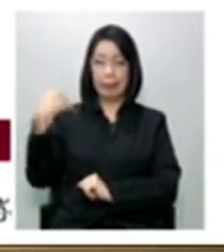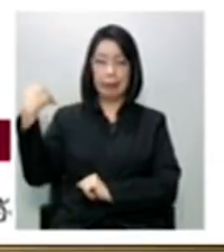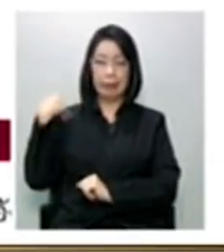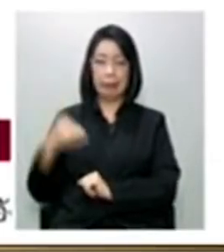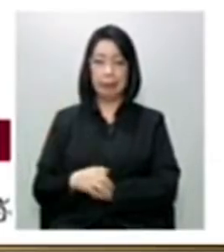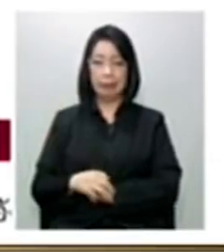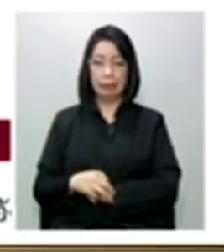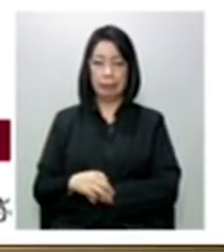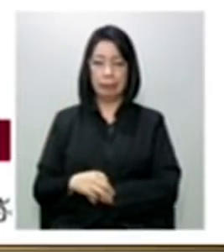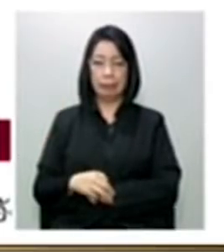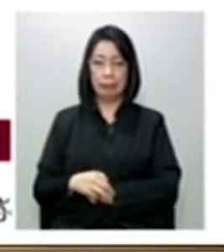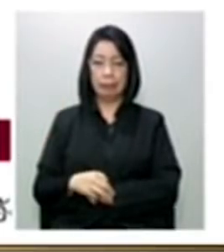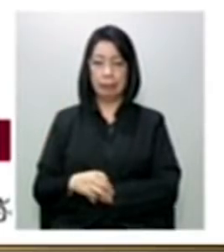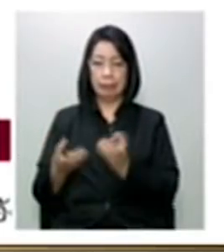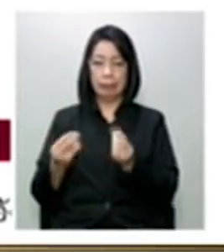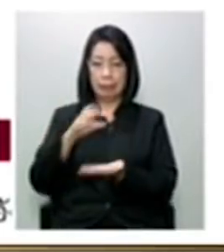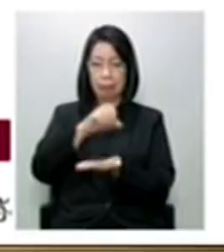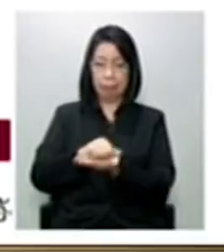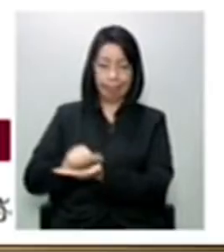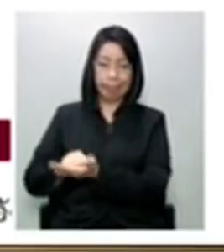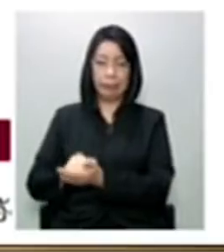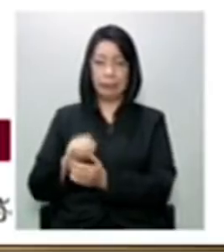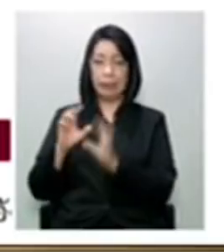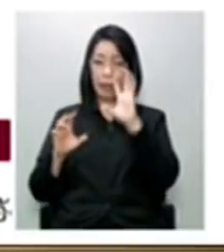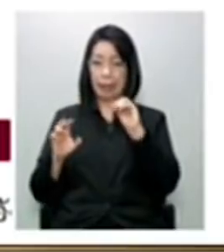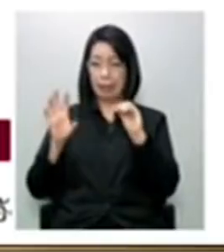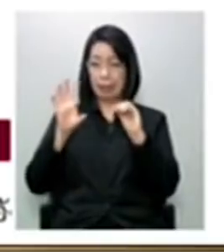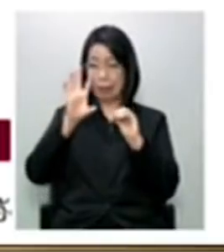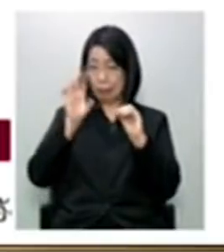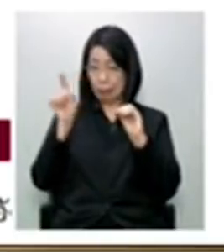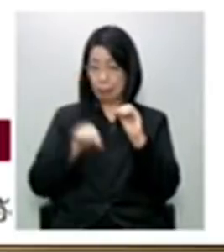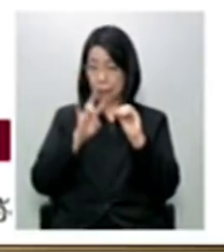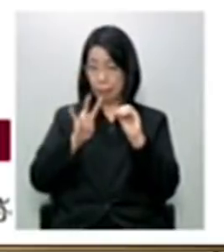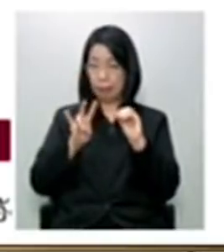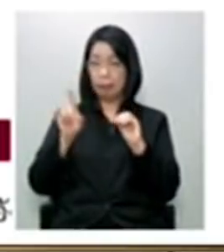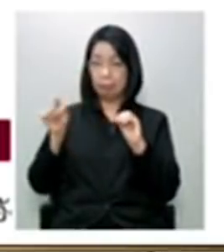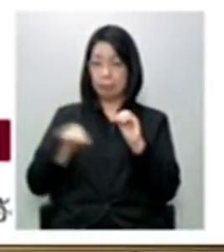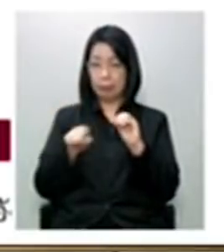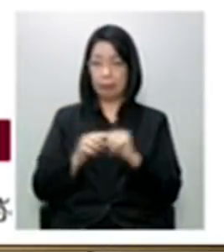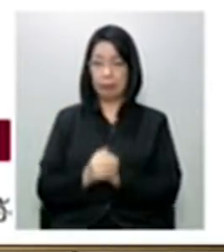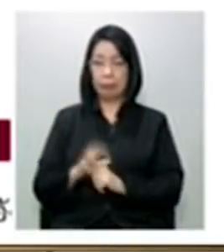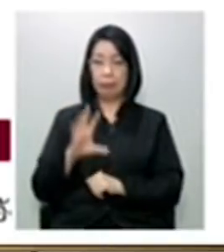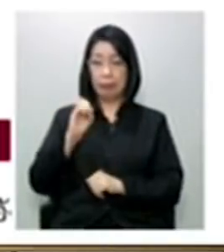ถือครองที่ดินถึง 57%ตรงนี้นี่มันกลับมาที่คำถามเลยนะครับว่าชาติคืออะไร